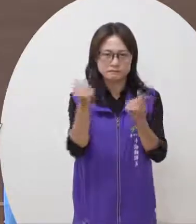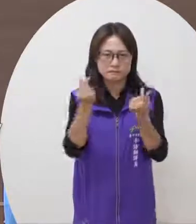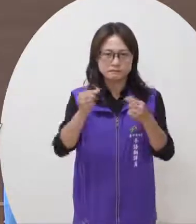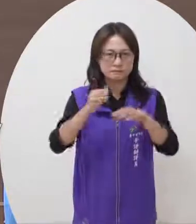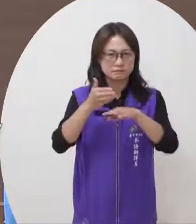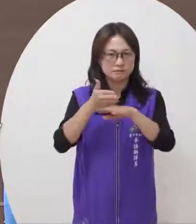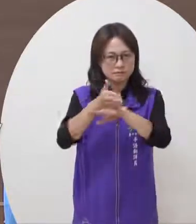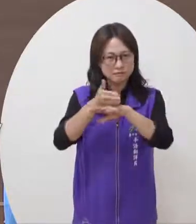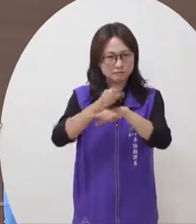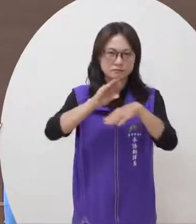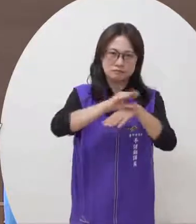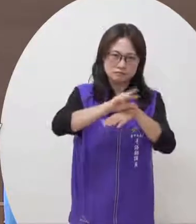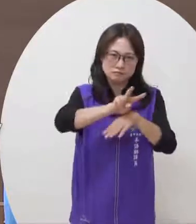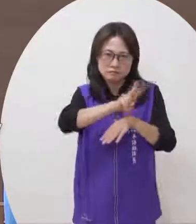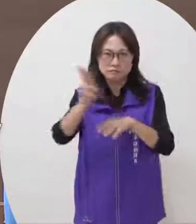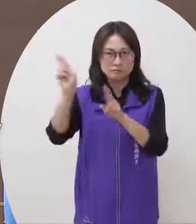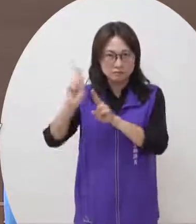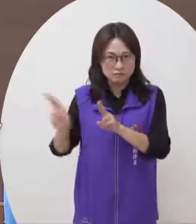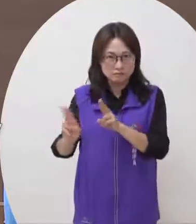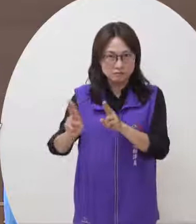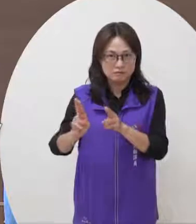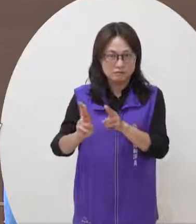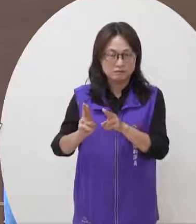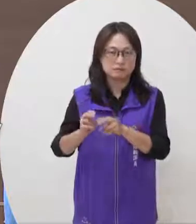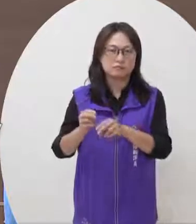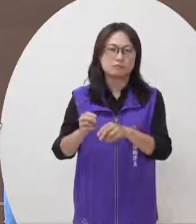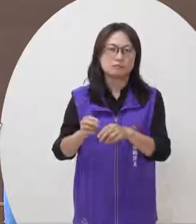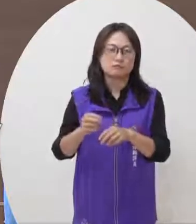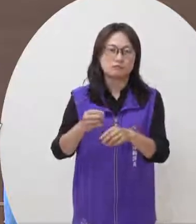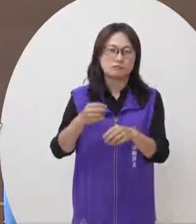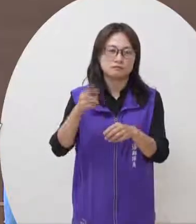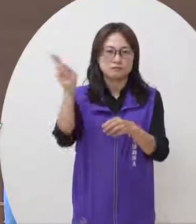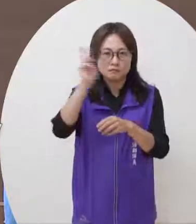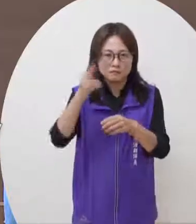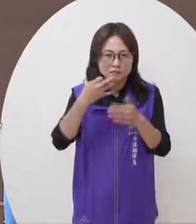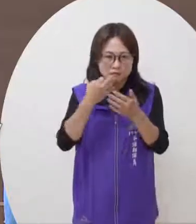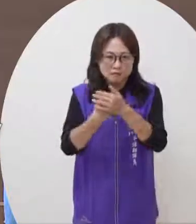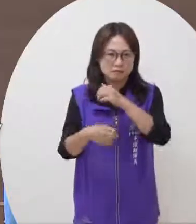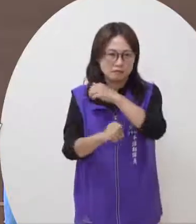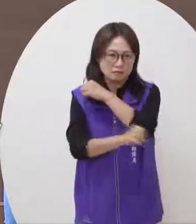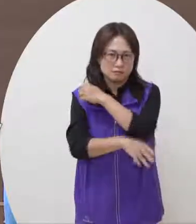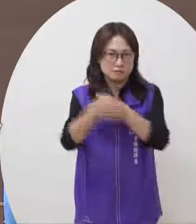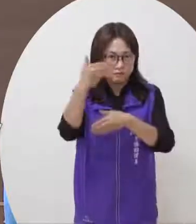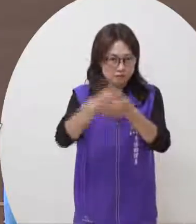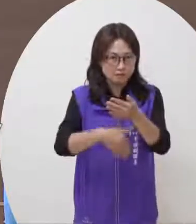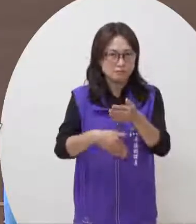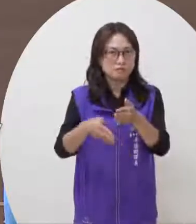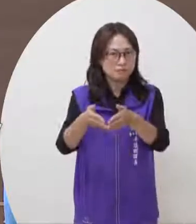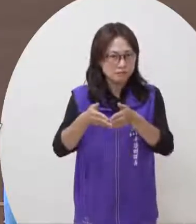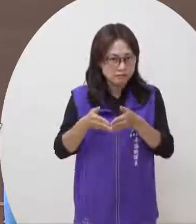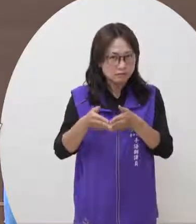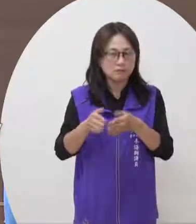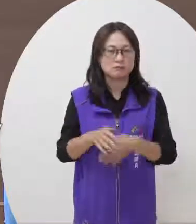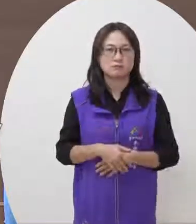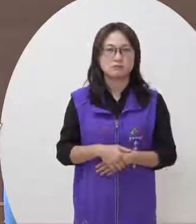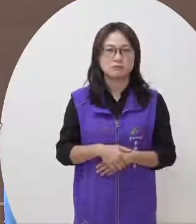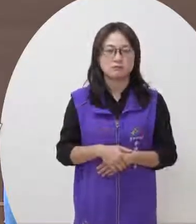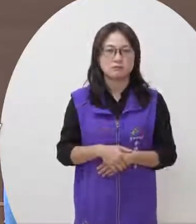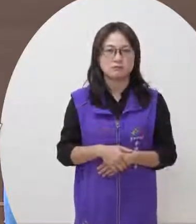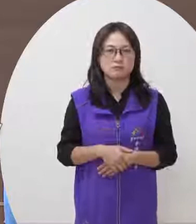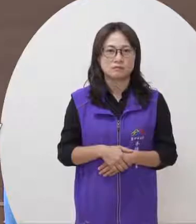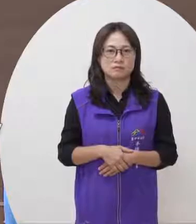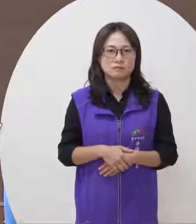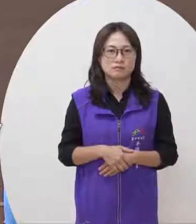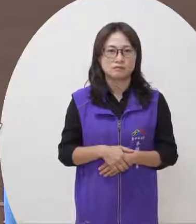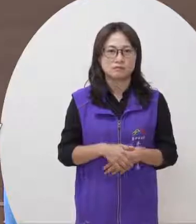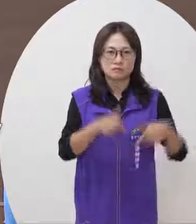节能减碳的措施，所以今天 AQI 就是空气品质西屯区站只